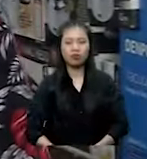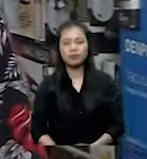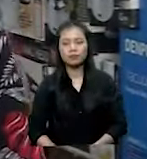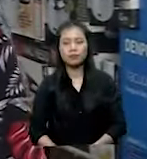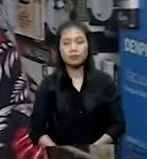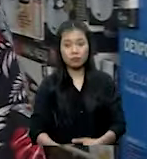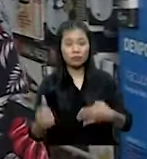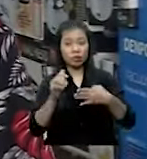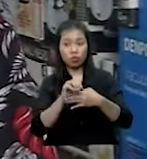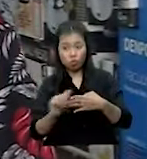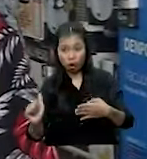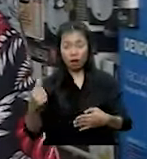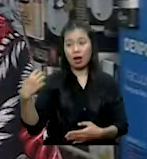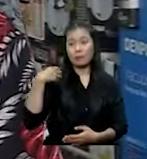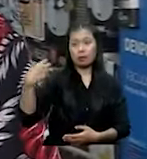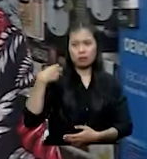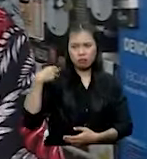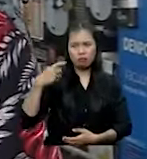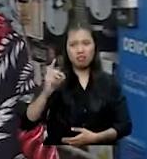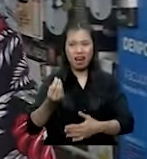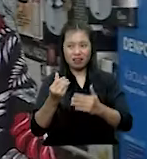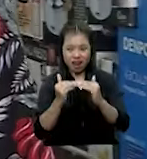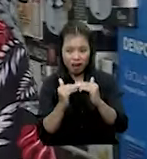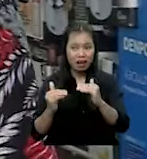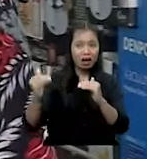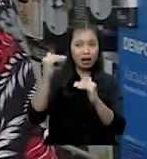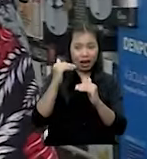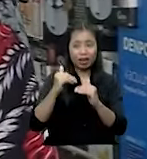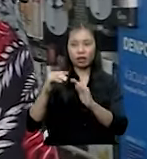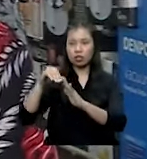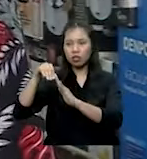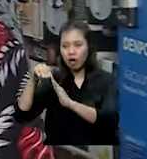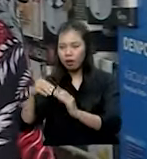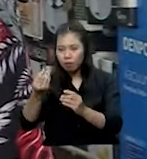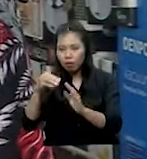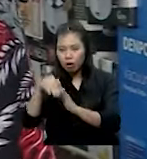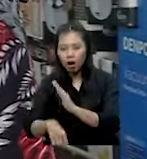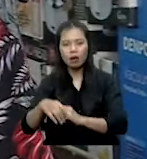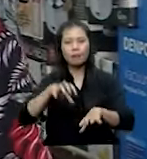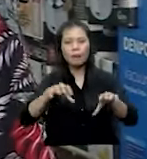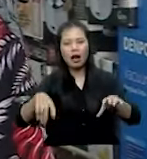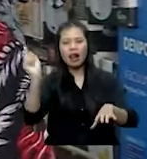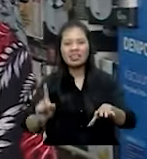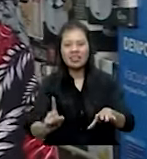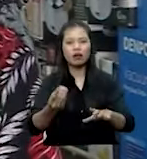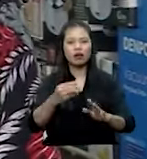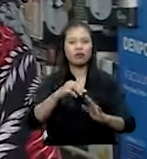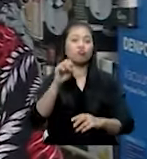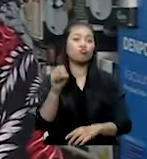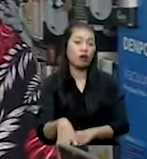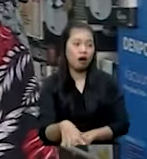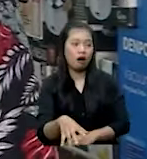kita jadi agak sepi ya sekarang, pasaran agak sepi. Terutama barang-barang yang kalau brand merek begini, dia harganya